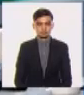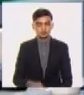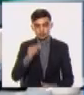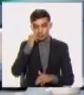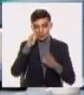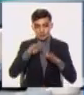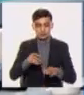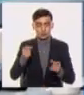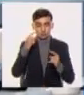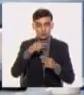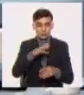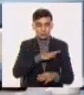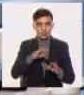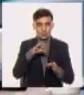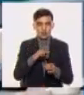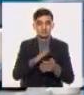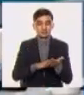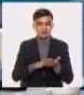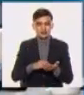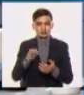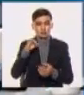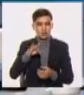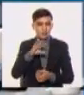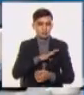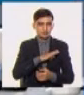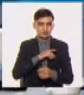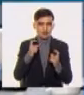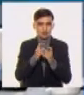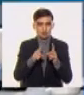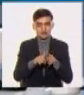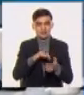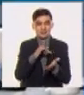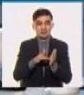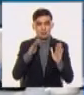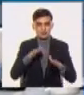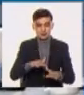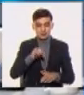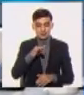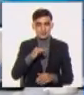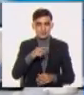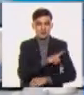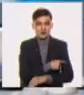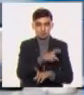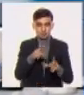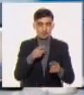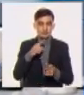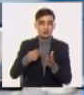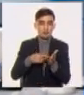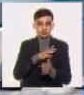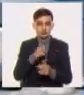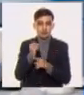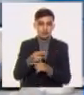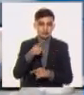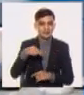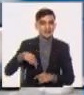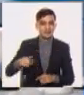В Шымкенте получила продолжение история скандала в центре стерилизации. На прошлой неделе медработники потребовали увольнения директора